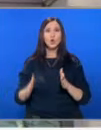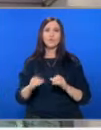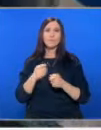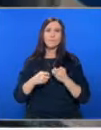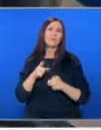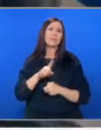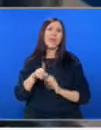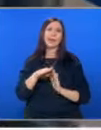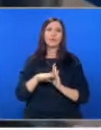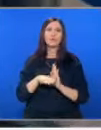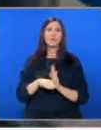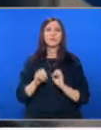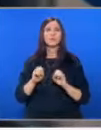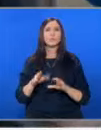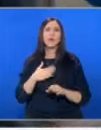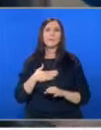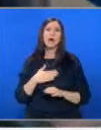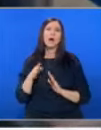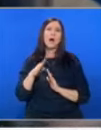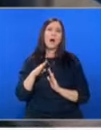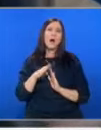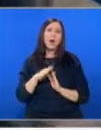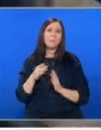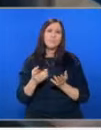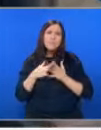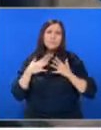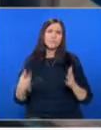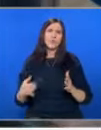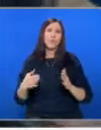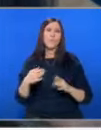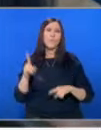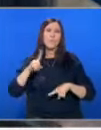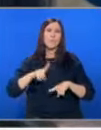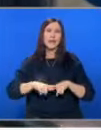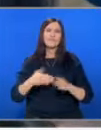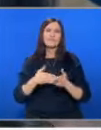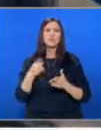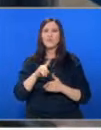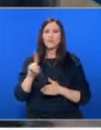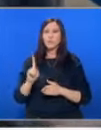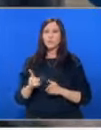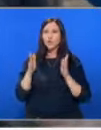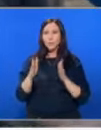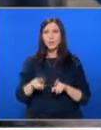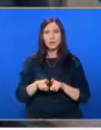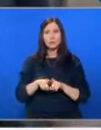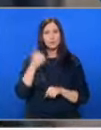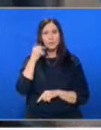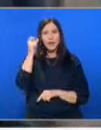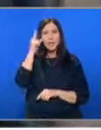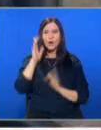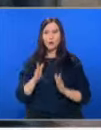допуска. Има редица правни причини това нещо да не може да се определи като добра идея, конкретно